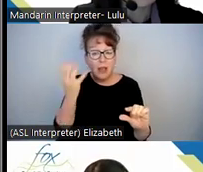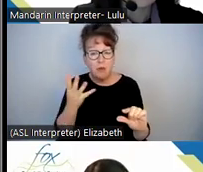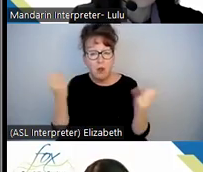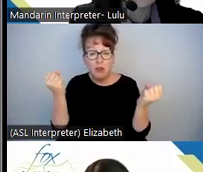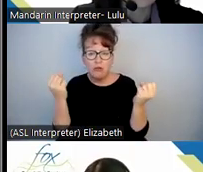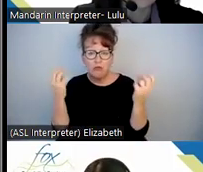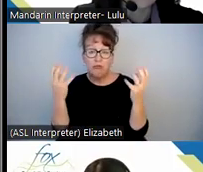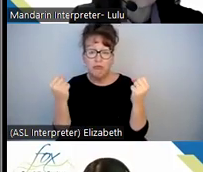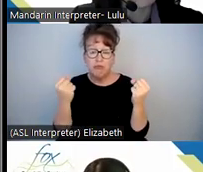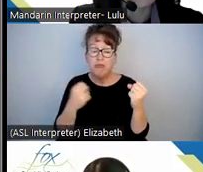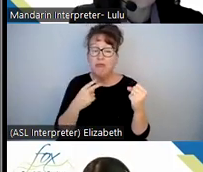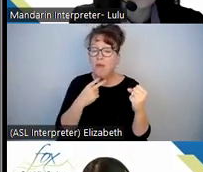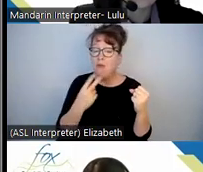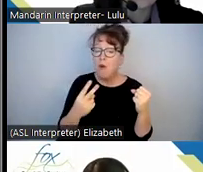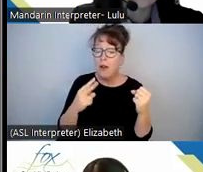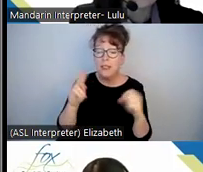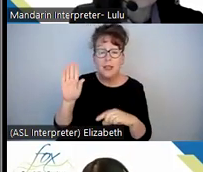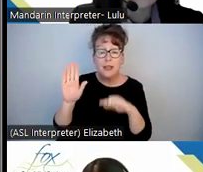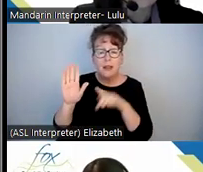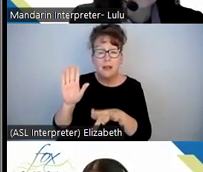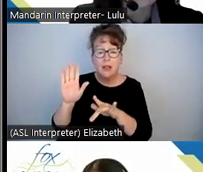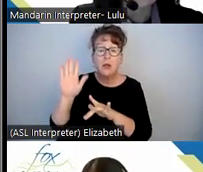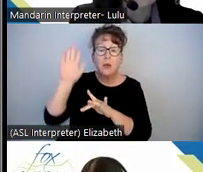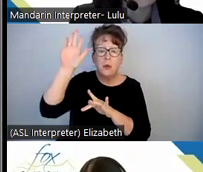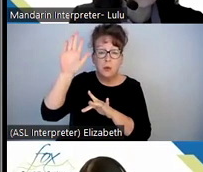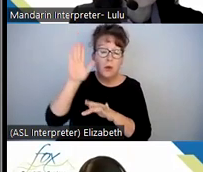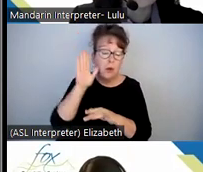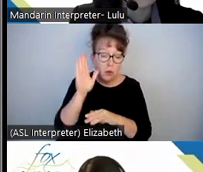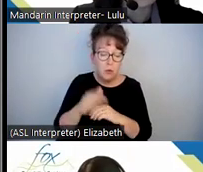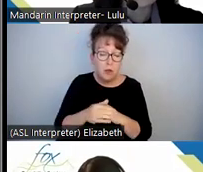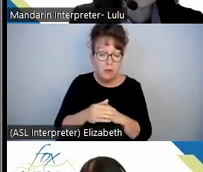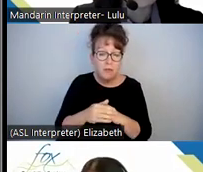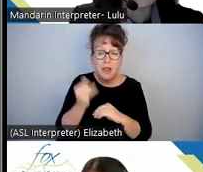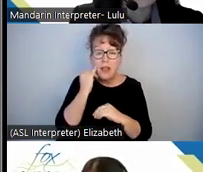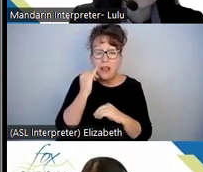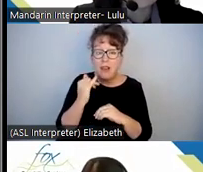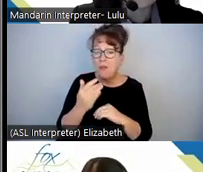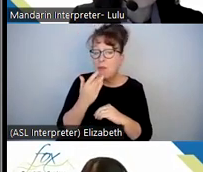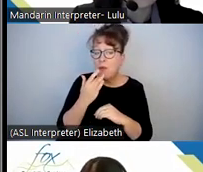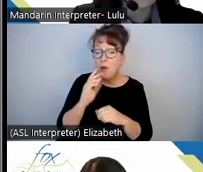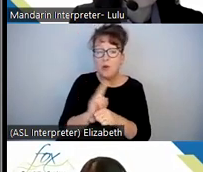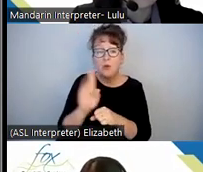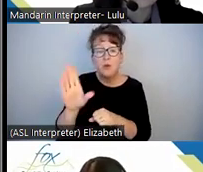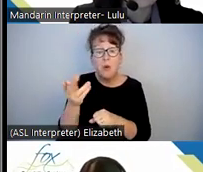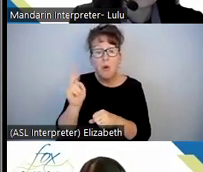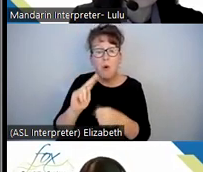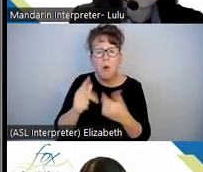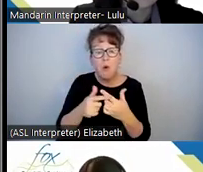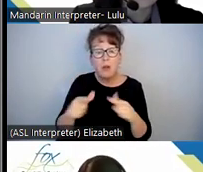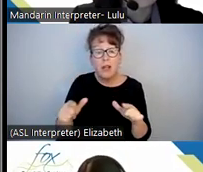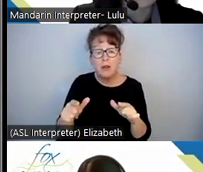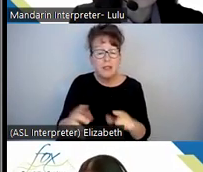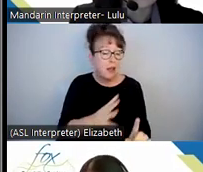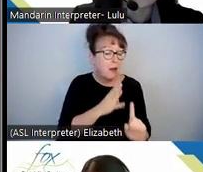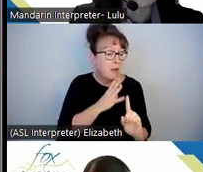Nếu anh chị có bất kỳ câu hỏi nào thì vui lòng giơ tay trong phòng Zoom và tôi sẽ để anh chị